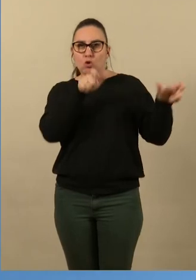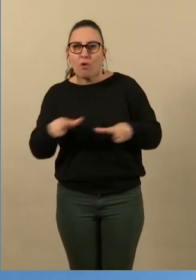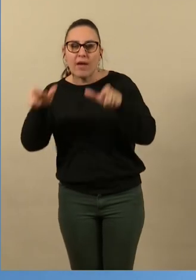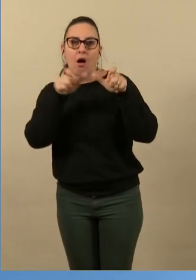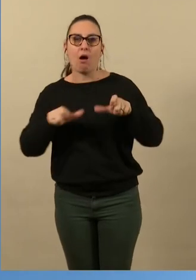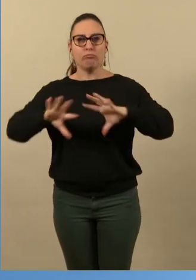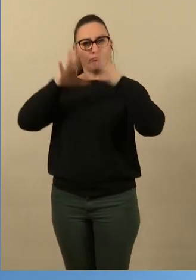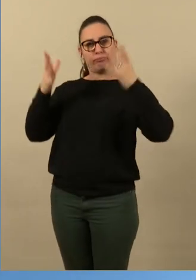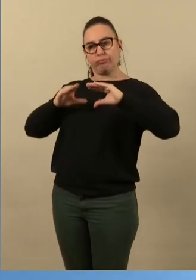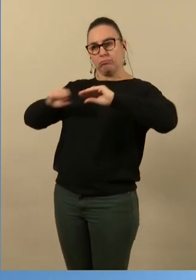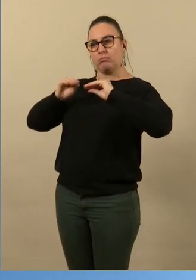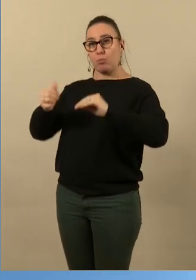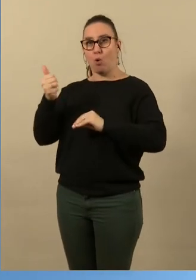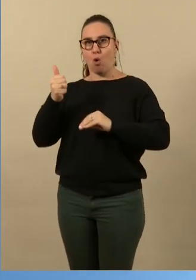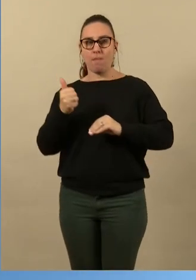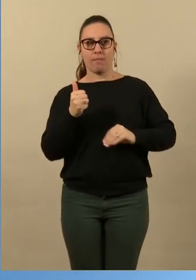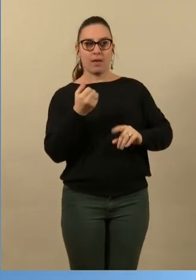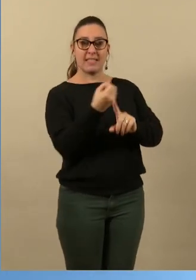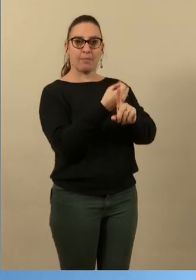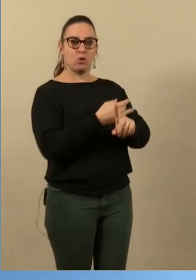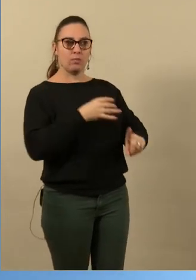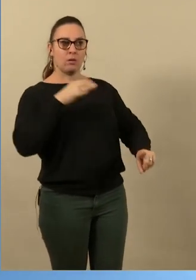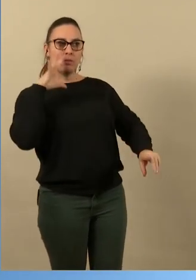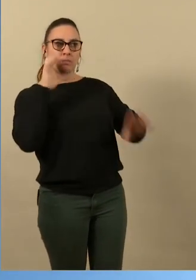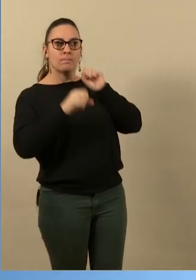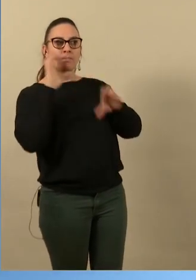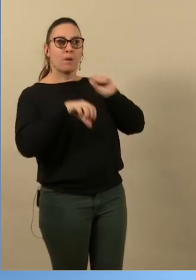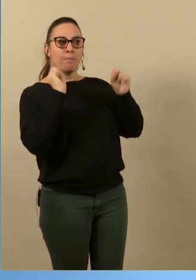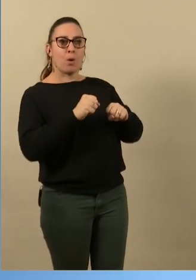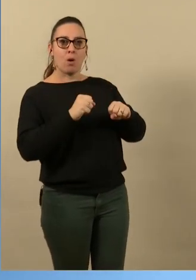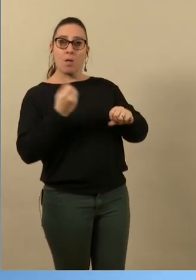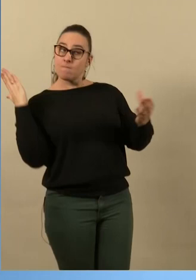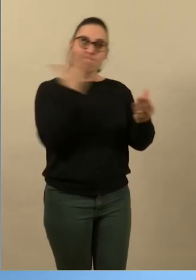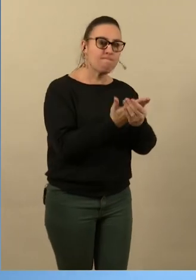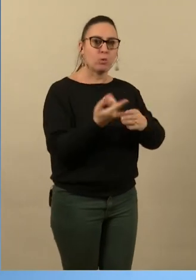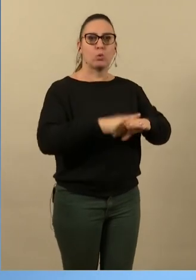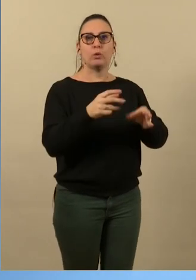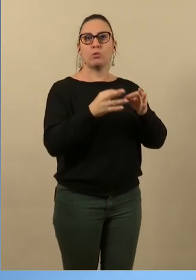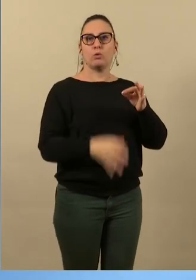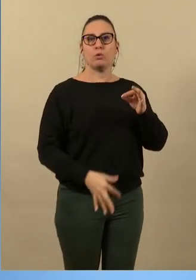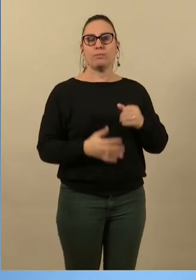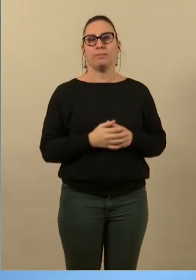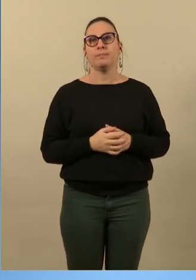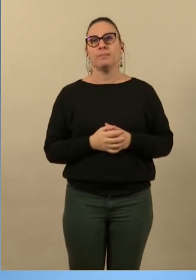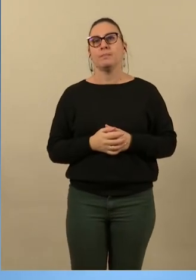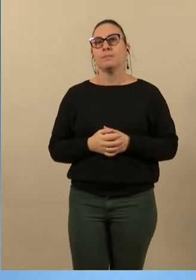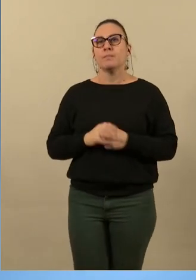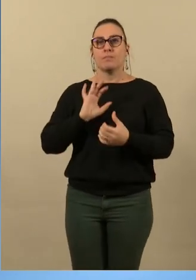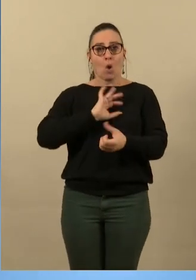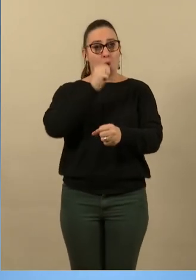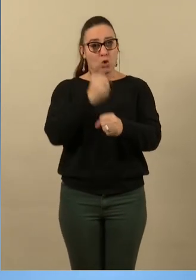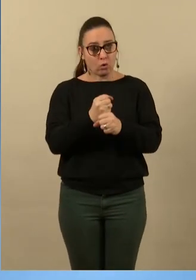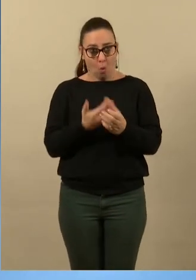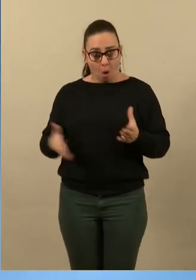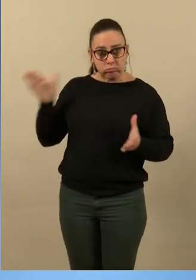leur permettre de repérer les signaux du harcèlement et d'apporter sans délai une solution un renforcement des sanctions à l'égard